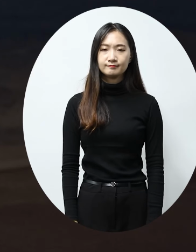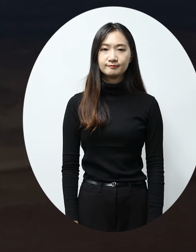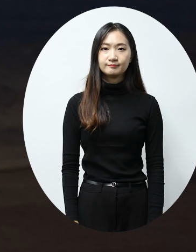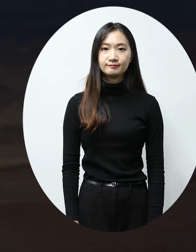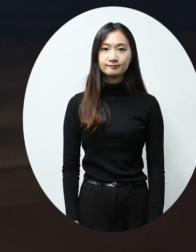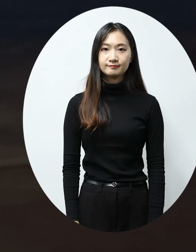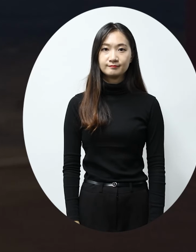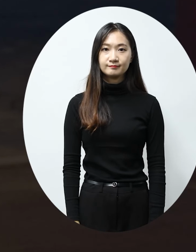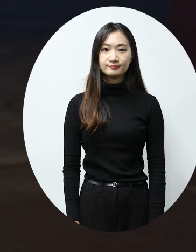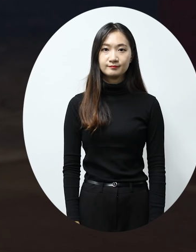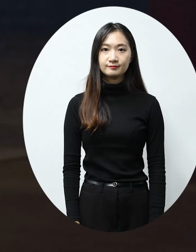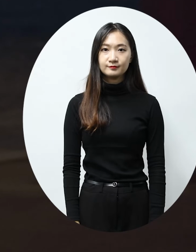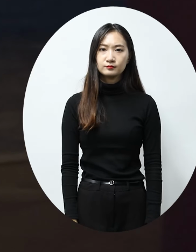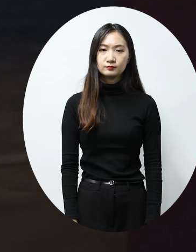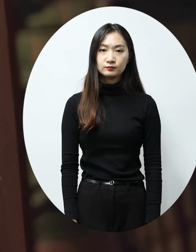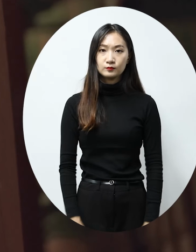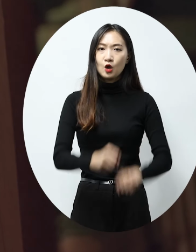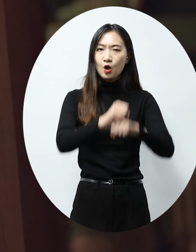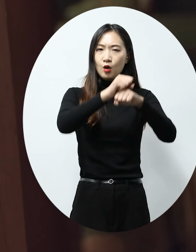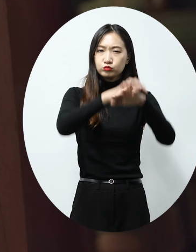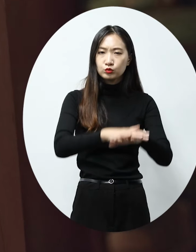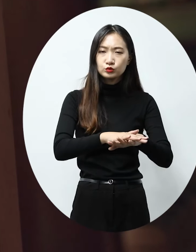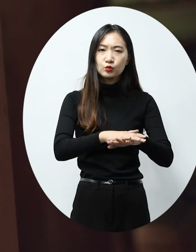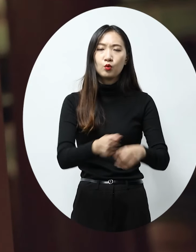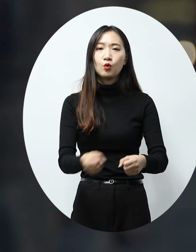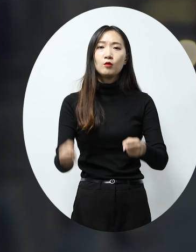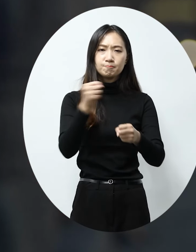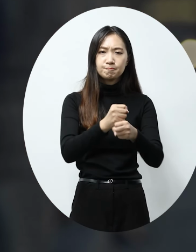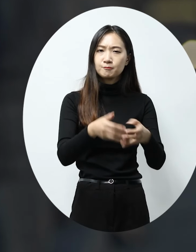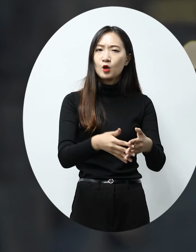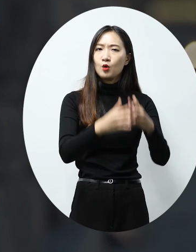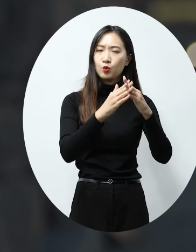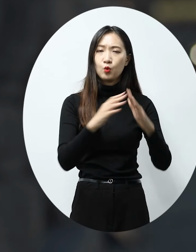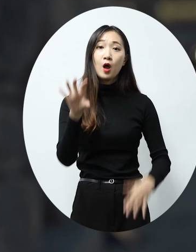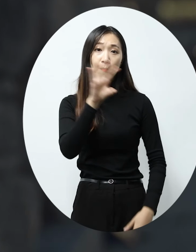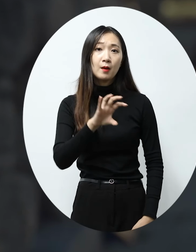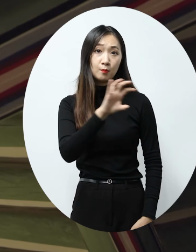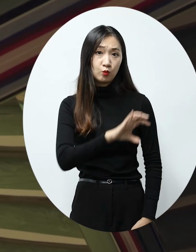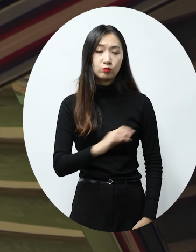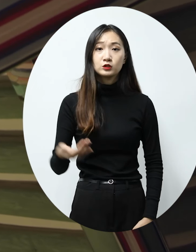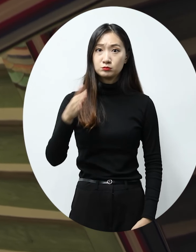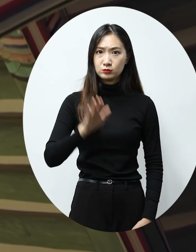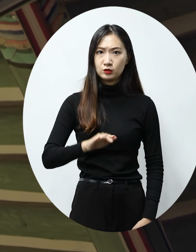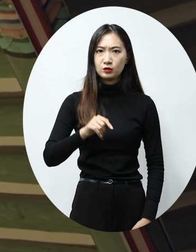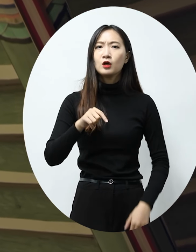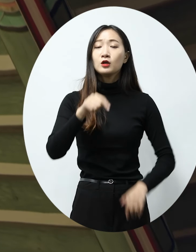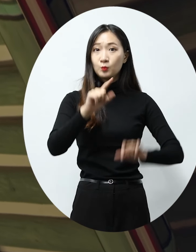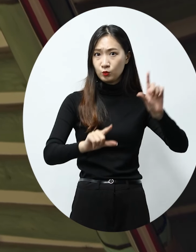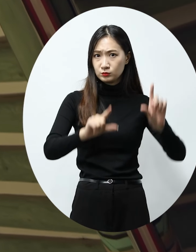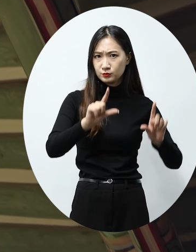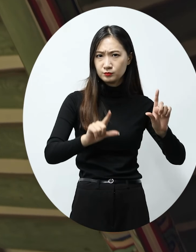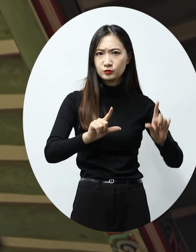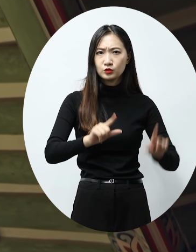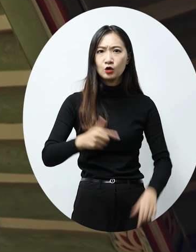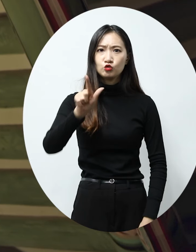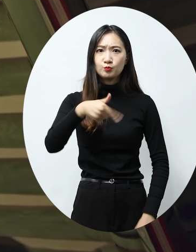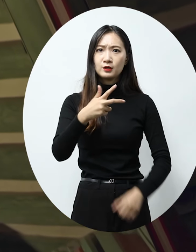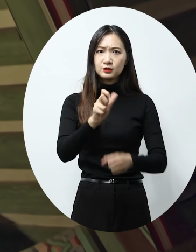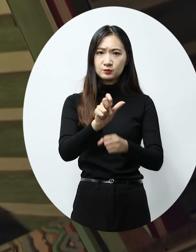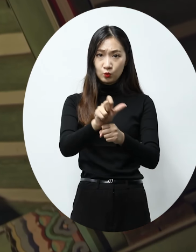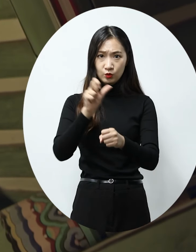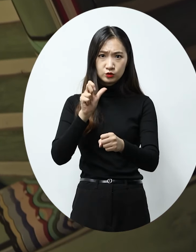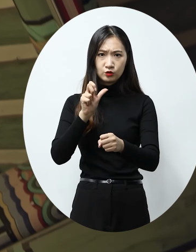갖추게 되었습니다 몇 번을 부서지고 또 몇 번을 다시 지어도 이곳의 어린 기상은 625년